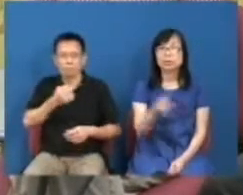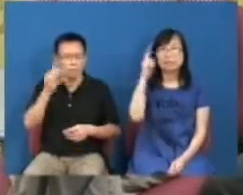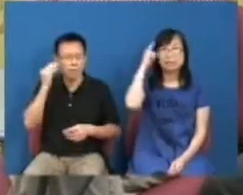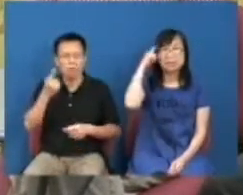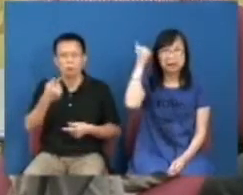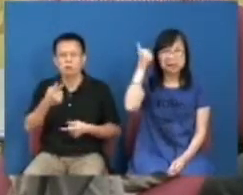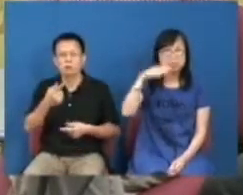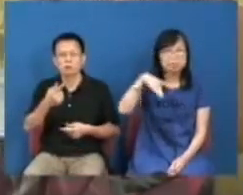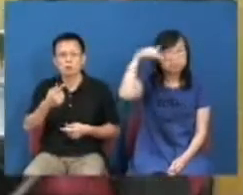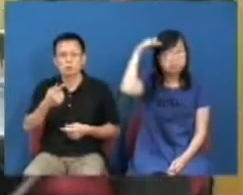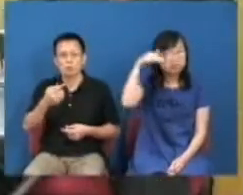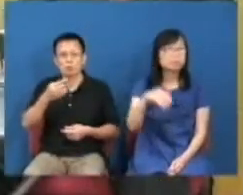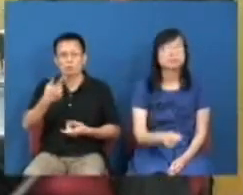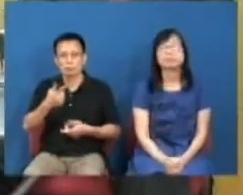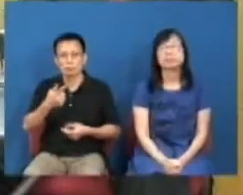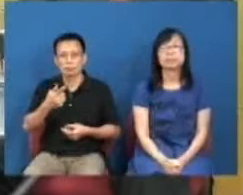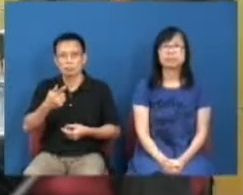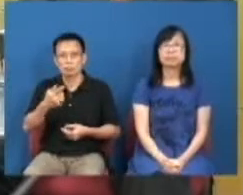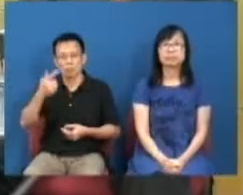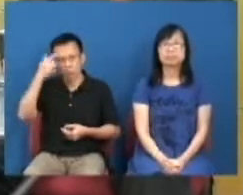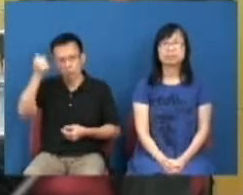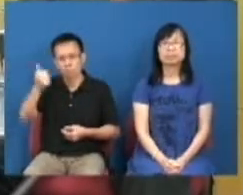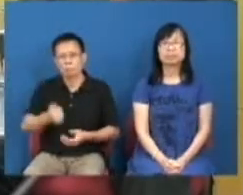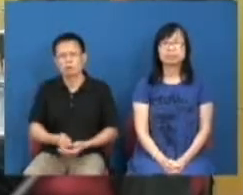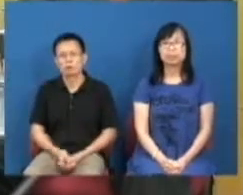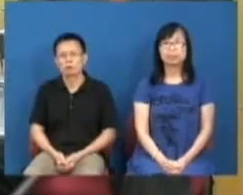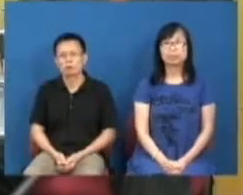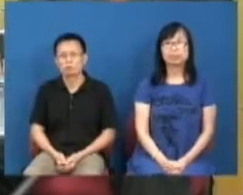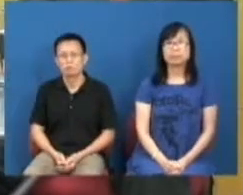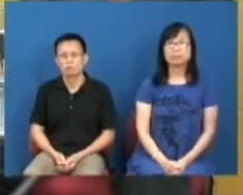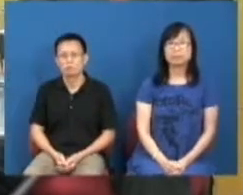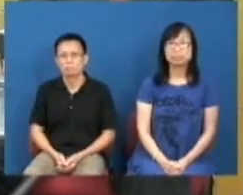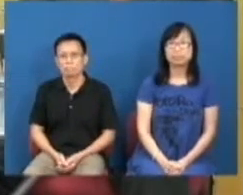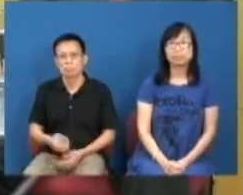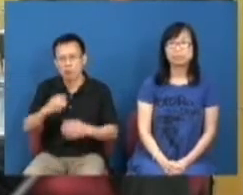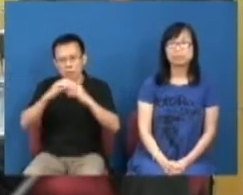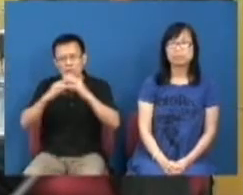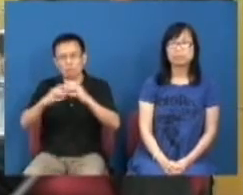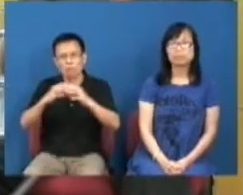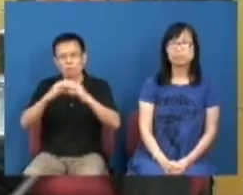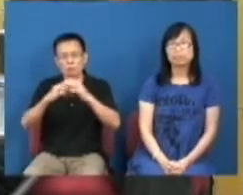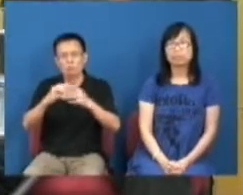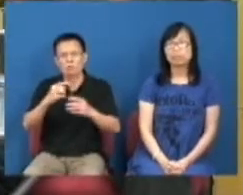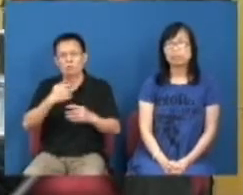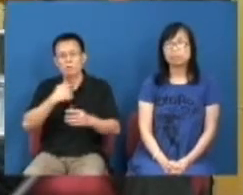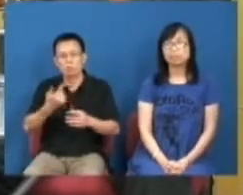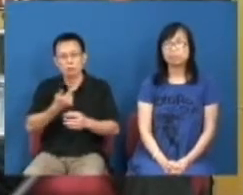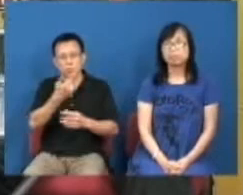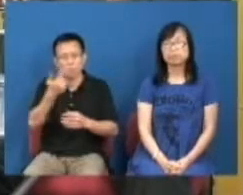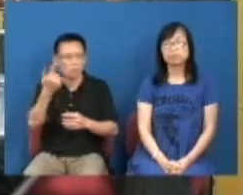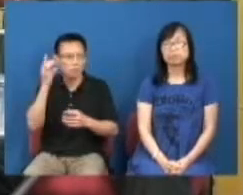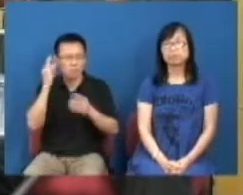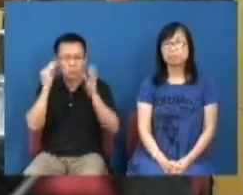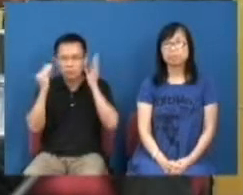咯， 其實就係呢個咪就係溝通咯。係 咯， 呢個溝通啦，即係你要多啲聆聽。 係